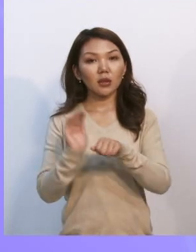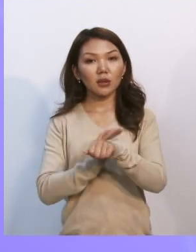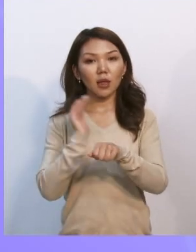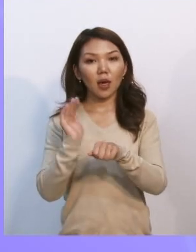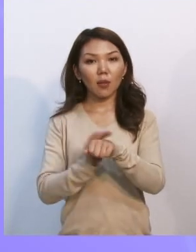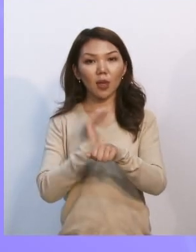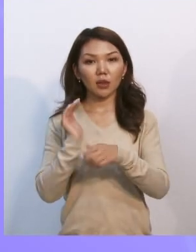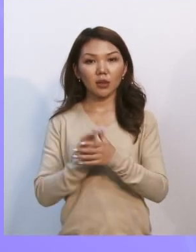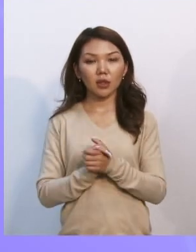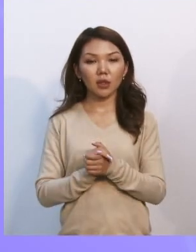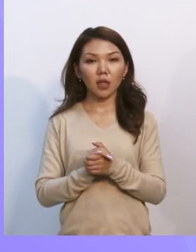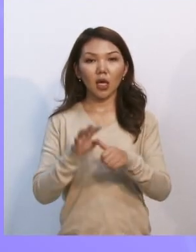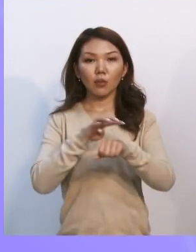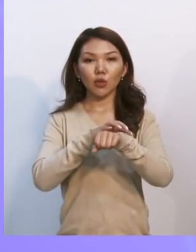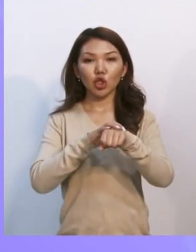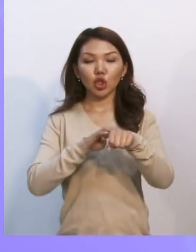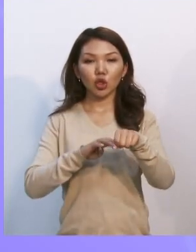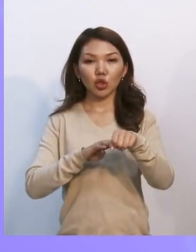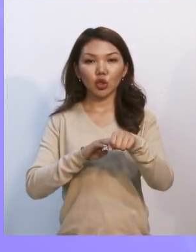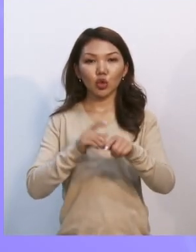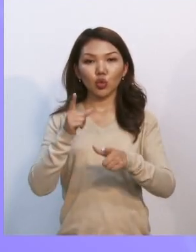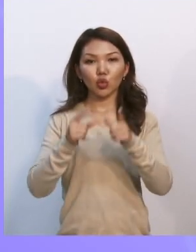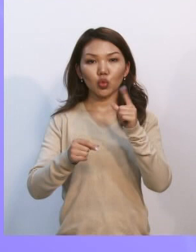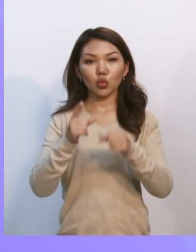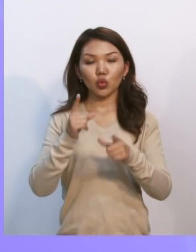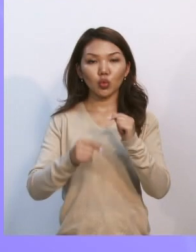Азаматсыңар, мышык сүт ичет.